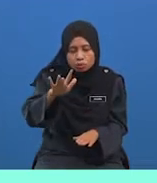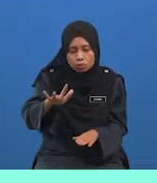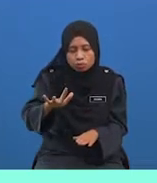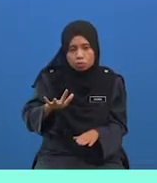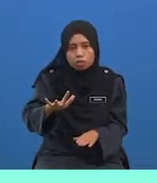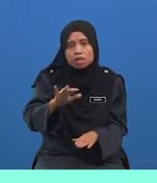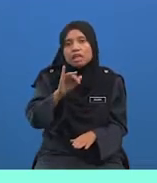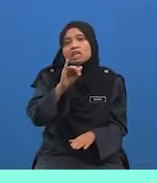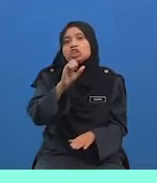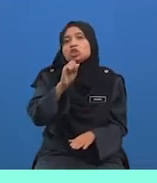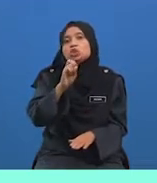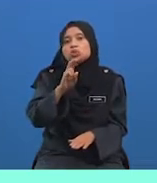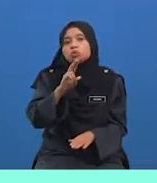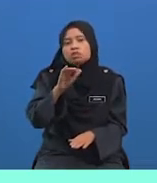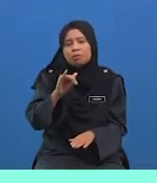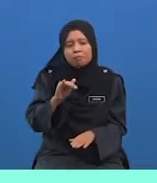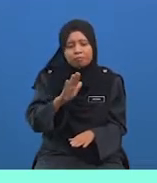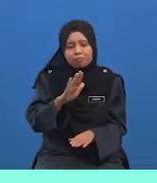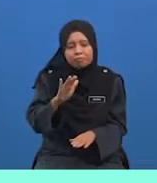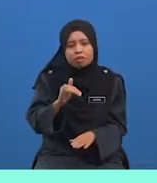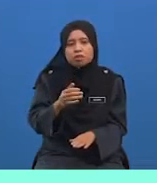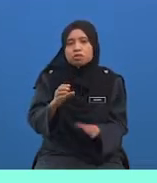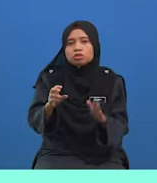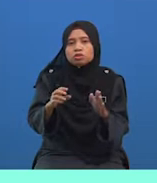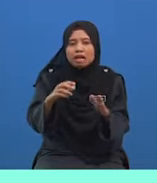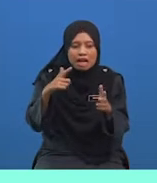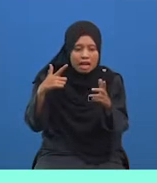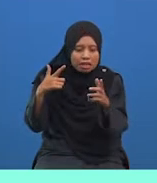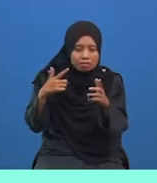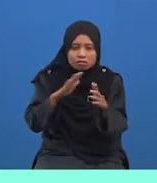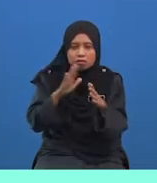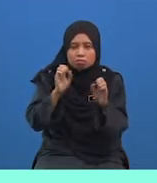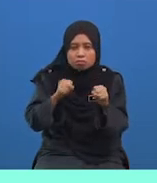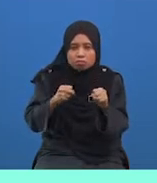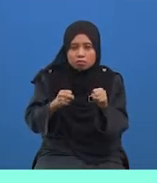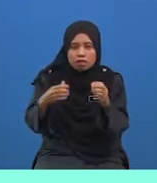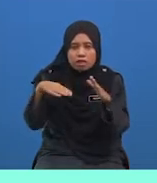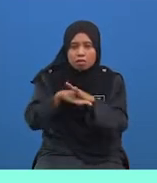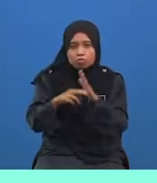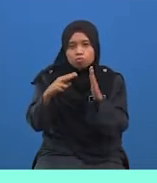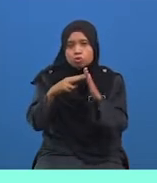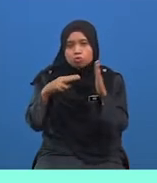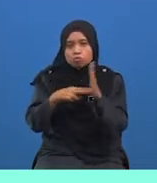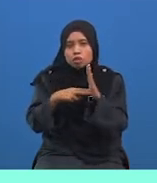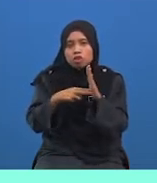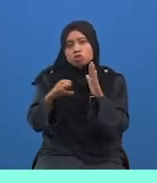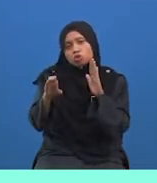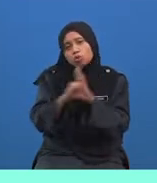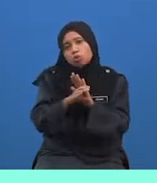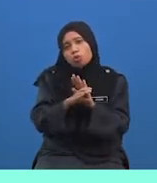isu-isu sensitif yang melanggar undang-undang dan norma seperti isu